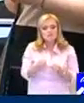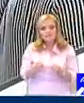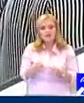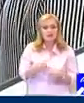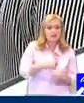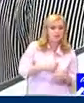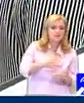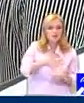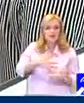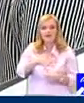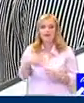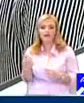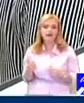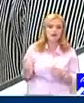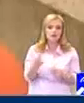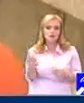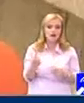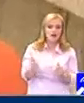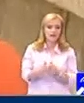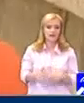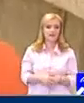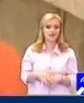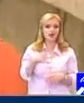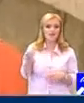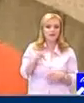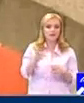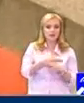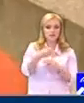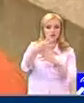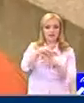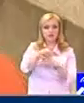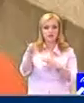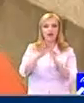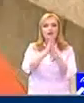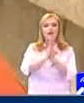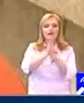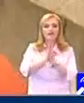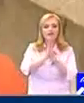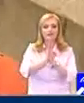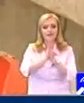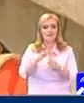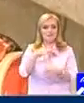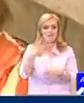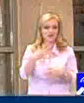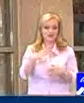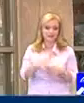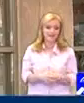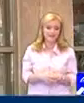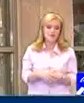elevilor plimbându-se agitați prin preajma liceului. Fără 58. Rugăciunile noastre de părinți au intrat înaintea